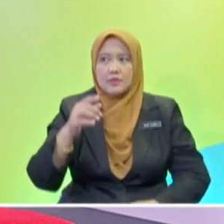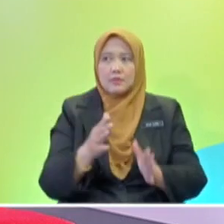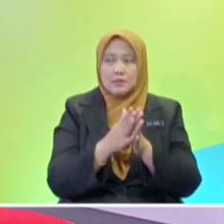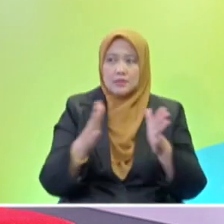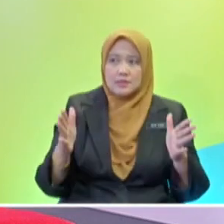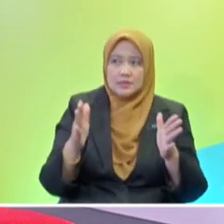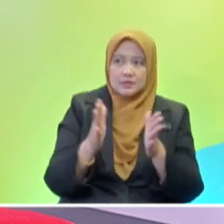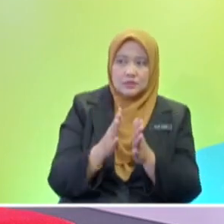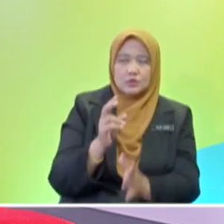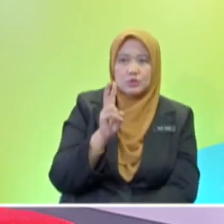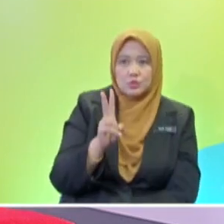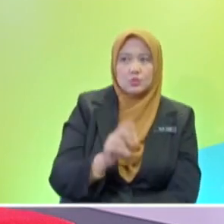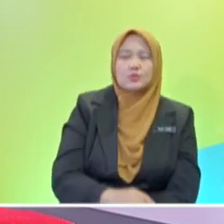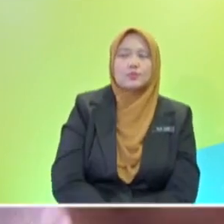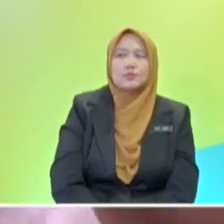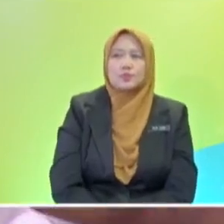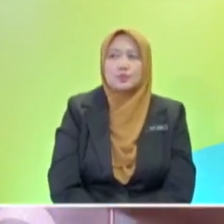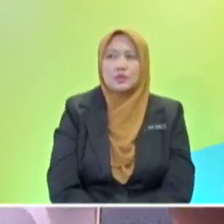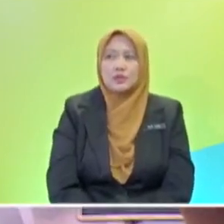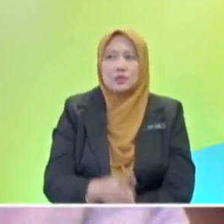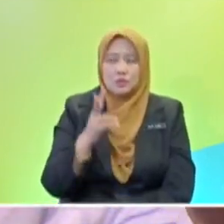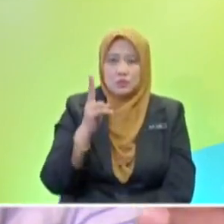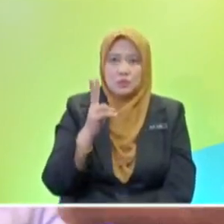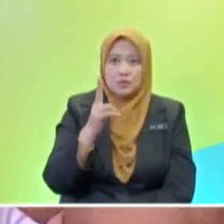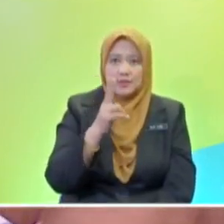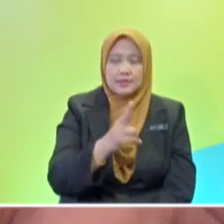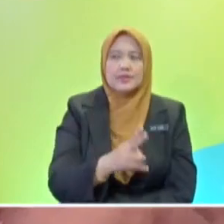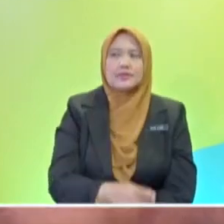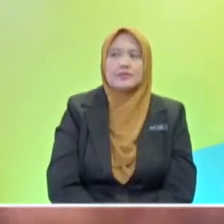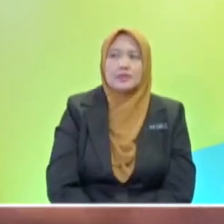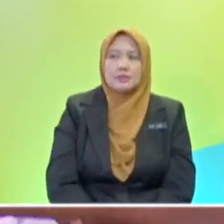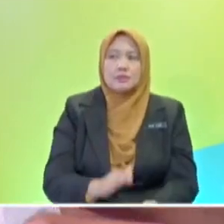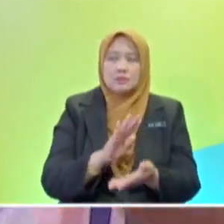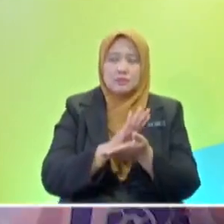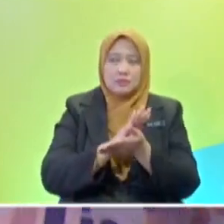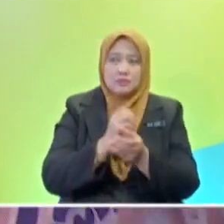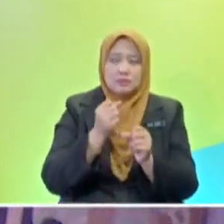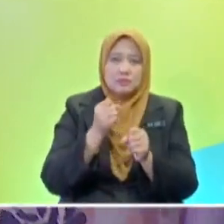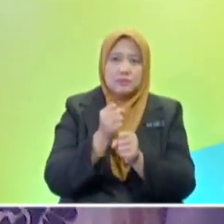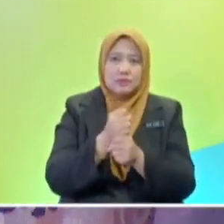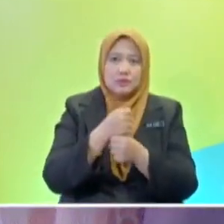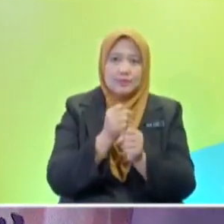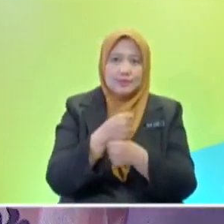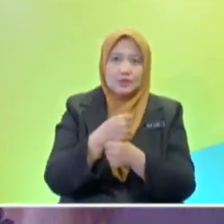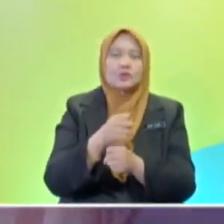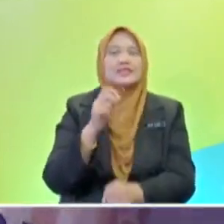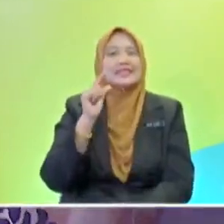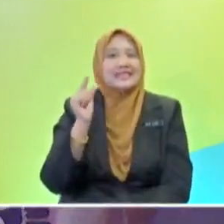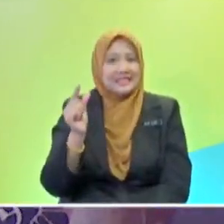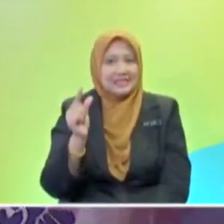oke tetap bawah kita gunting kepada bentuk-bentuk kecil satu oke